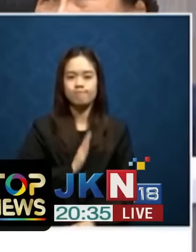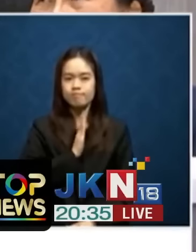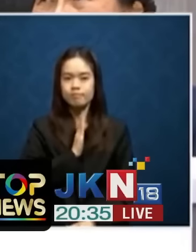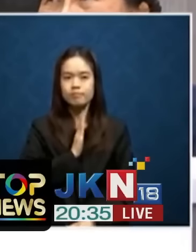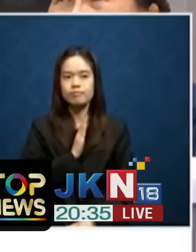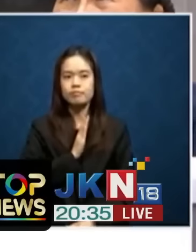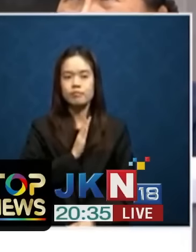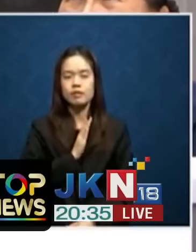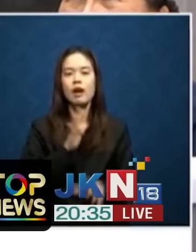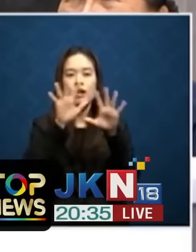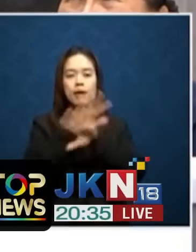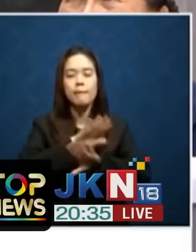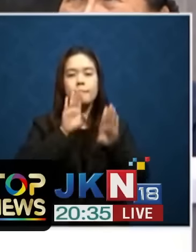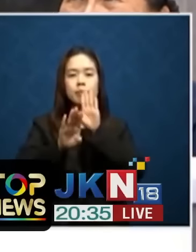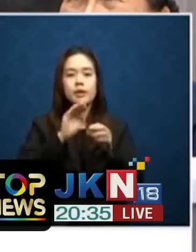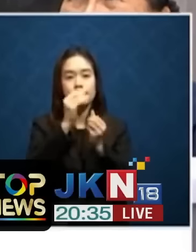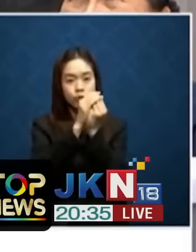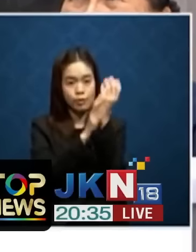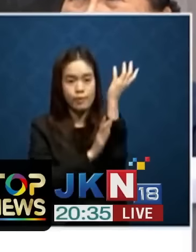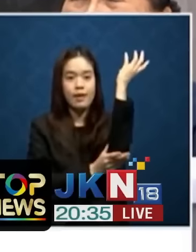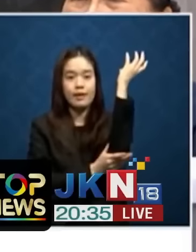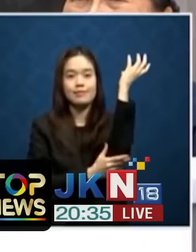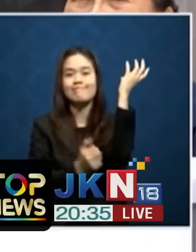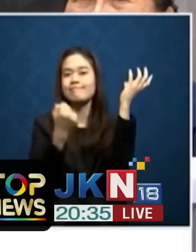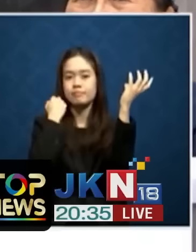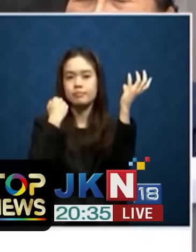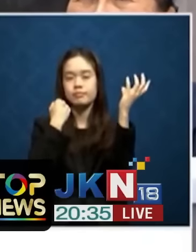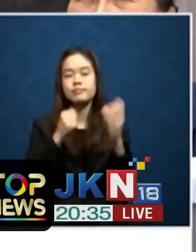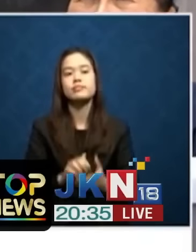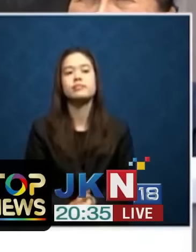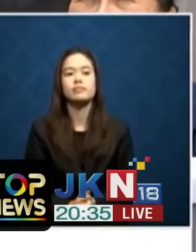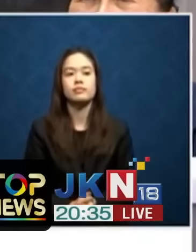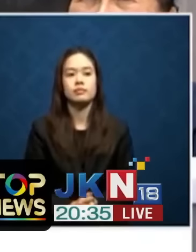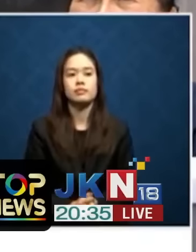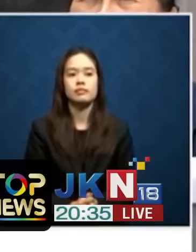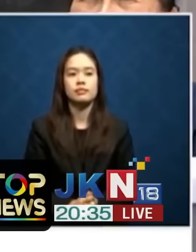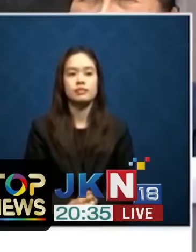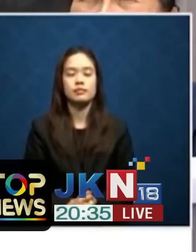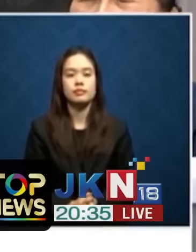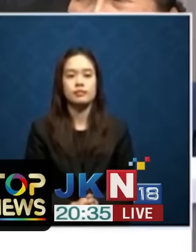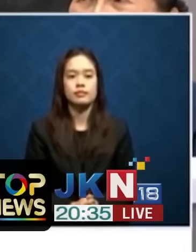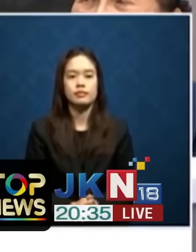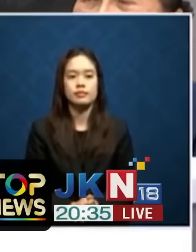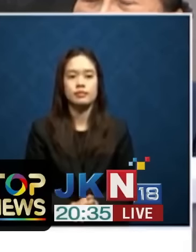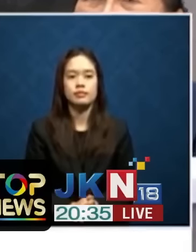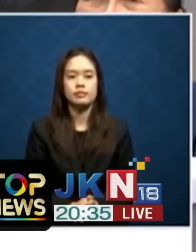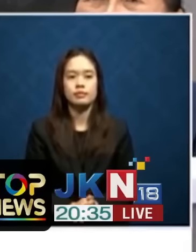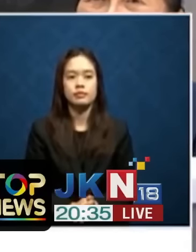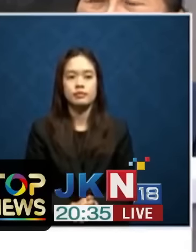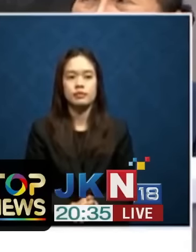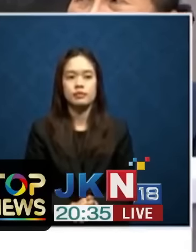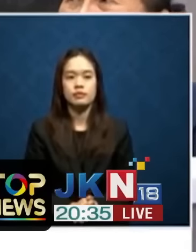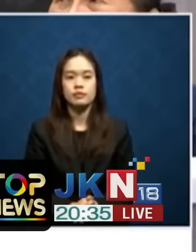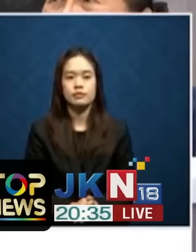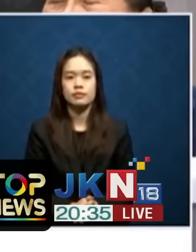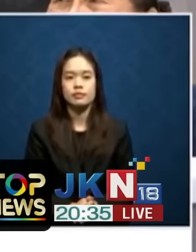ที่ผมว่าทั้งสวแล้วก็สสโดยเฉพาะจากพรรคลูกพรรคที่ชอบอภิปราย